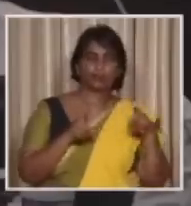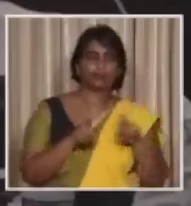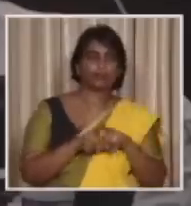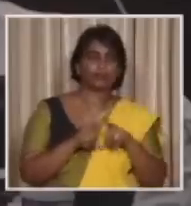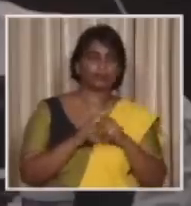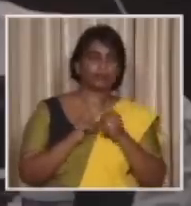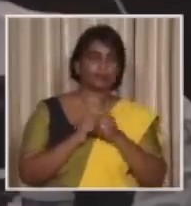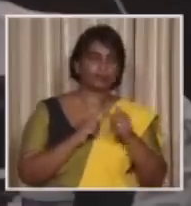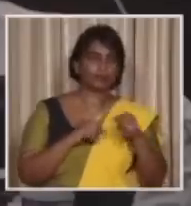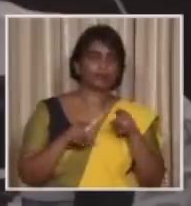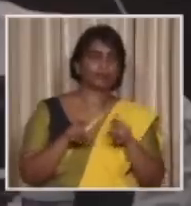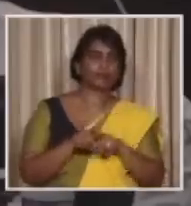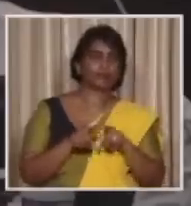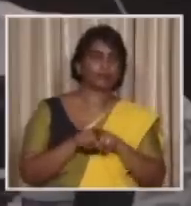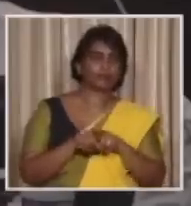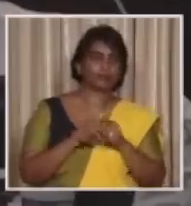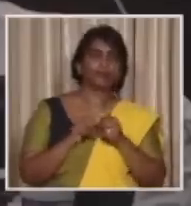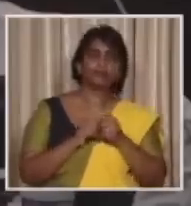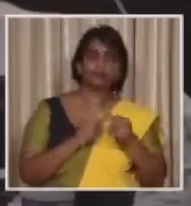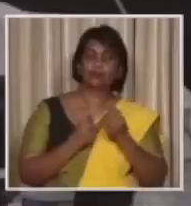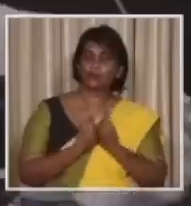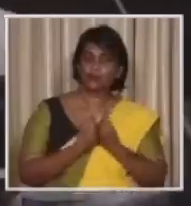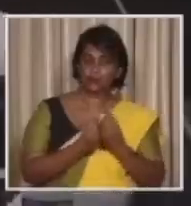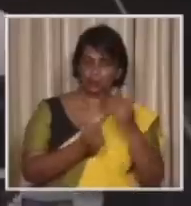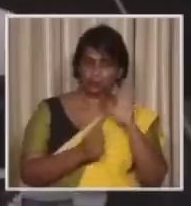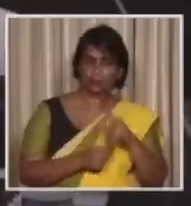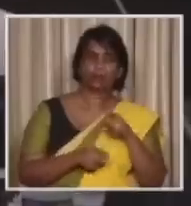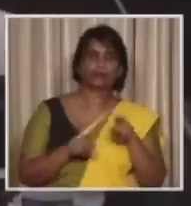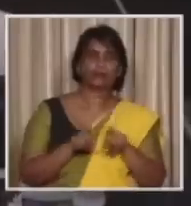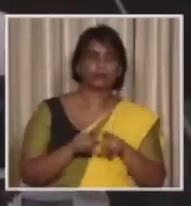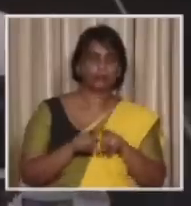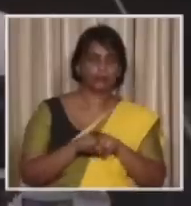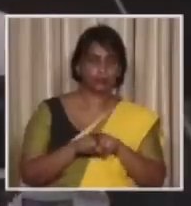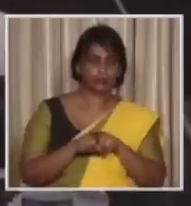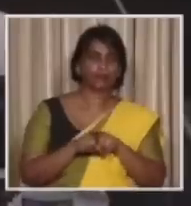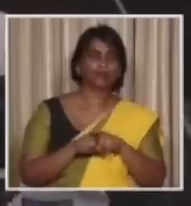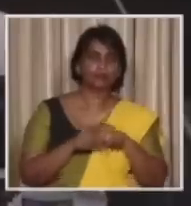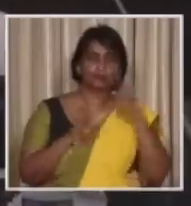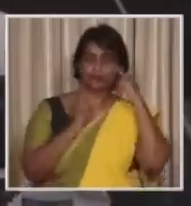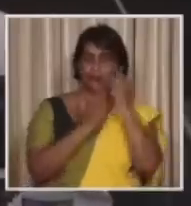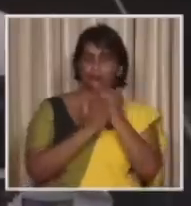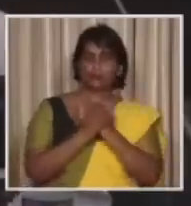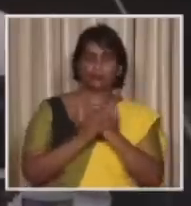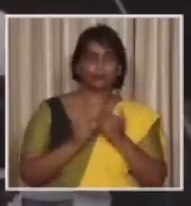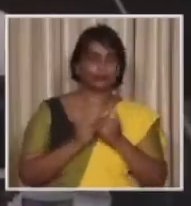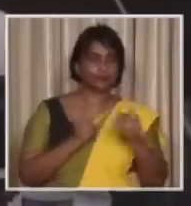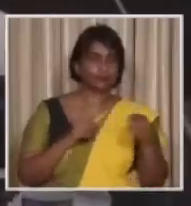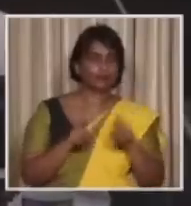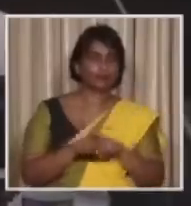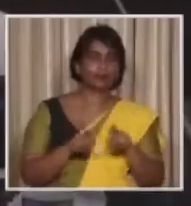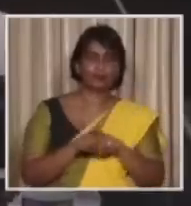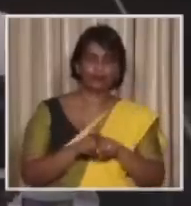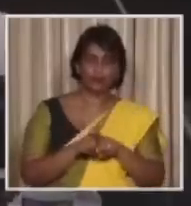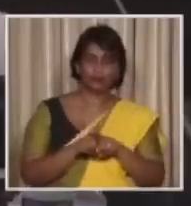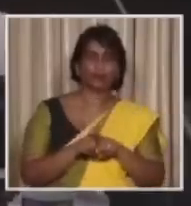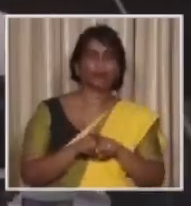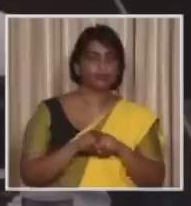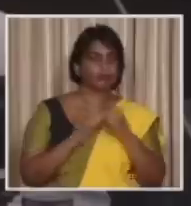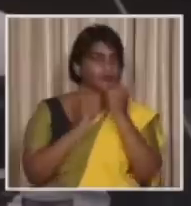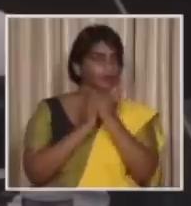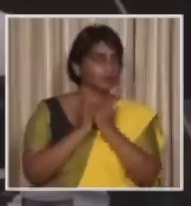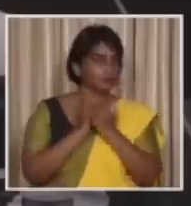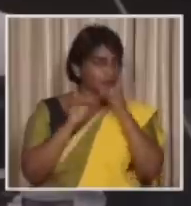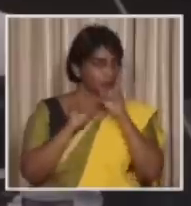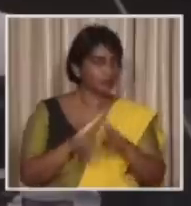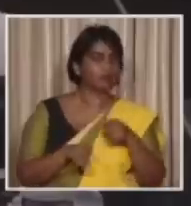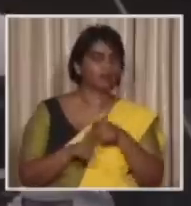ජනාදරයට පත් වෙන්න වේගවත් කිරීම සිද්ධ වුණේ මේ ටෙලිවැකිය වැඩසටහන හරහා. ඒ වැඩසටහනින්